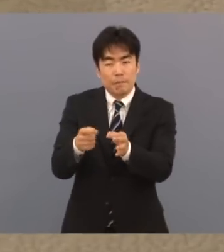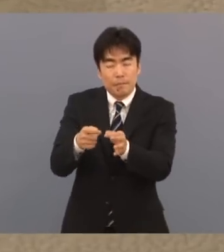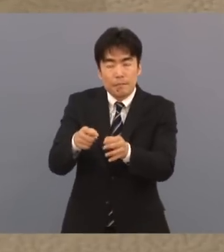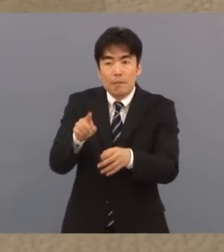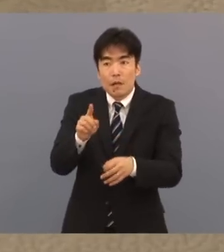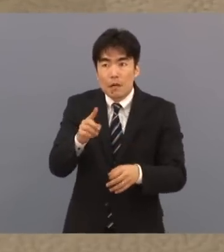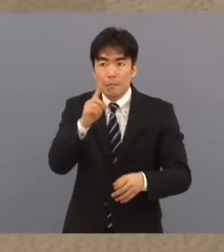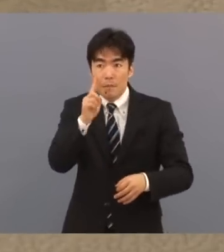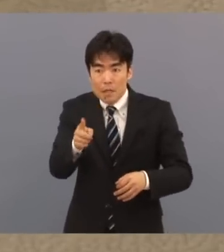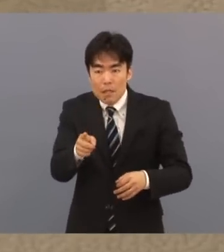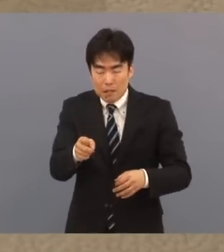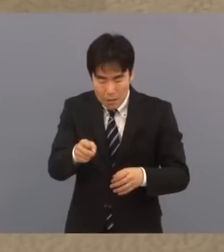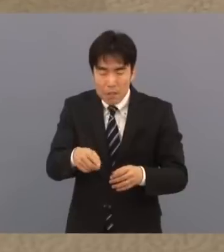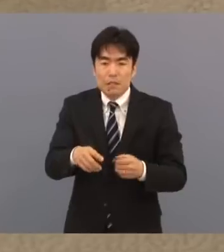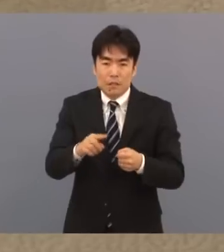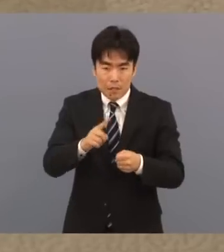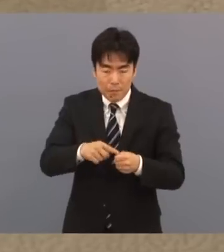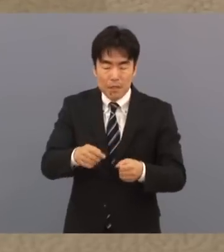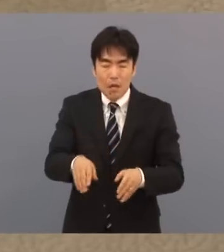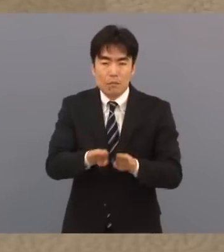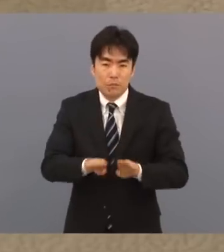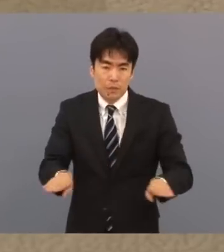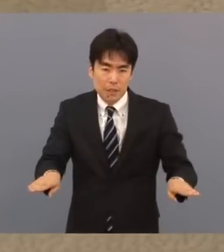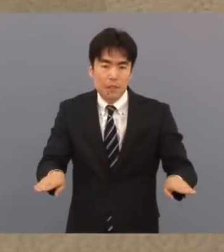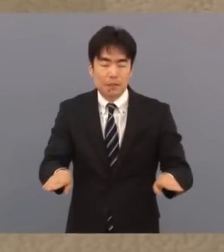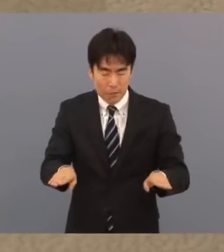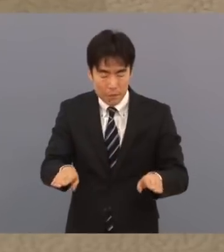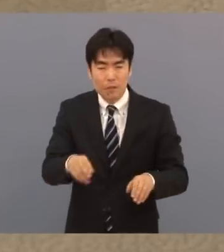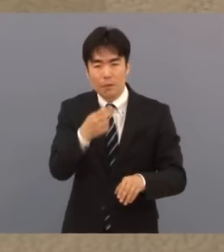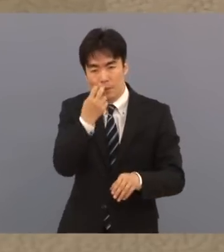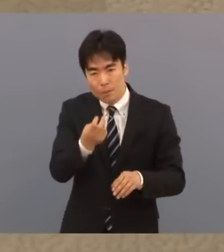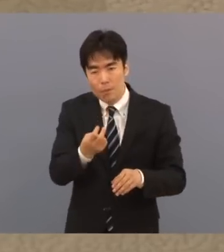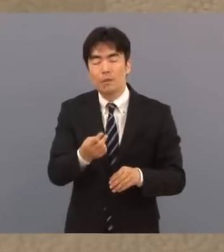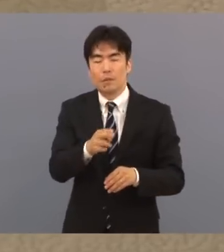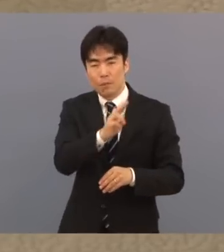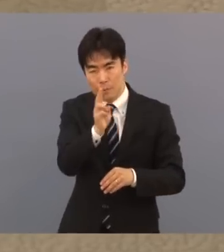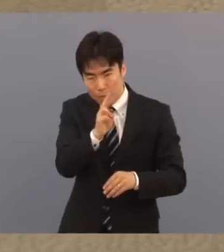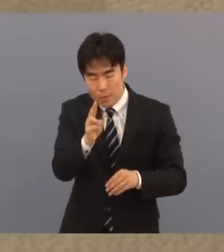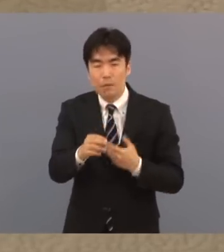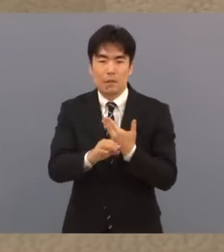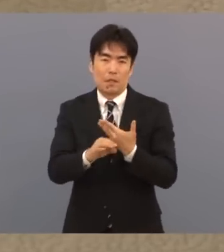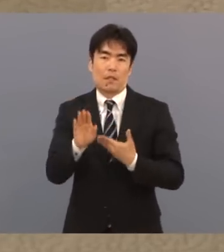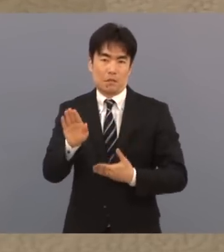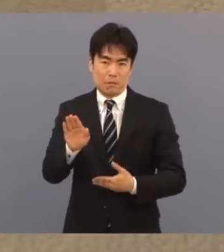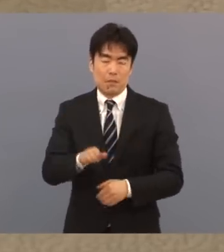により早期に火災を発見し大事には至らなかった事例も増えてきています。